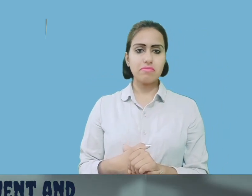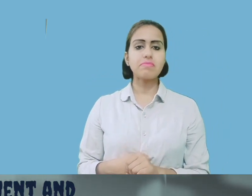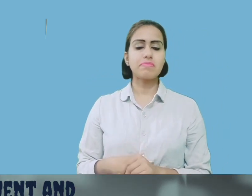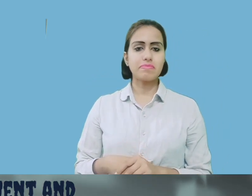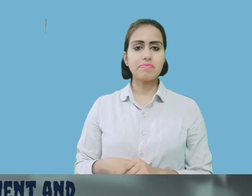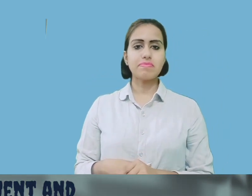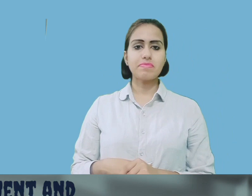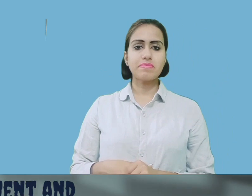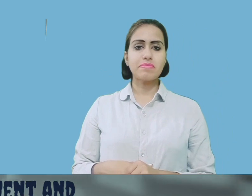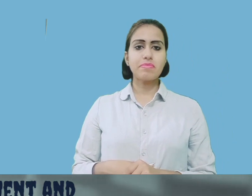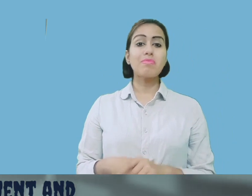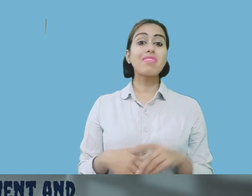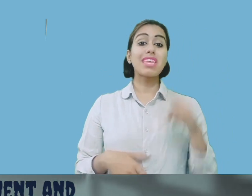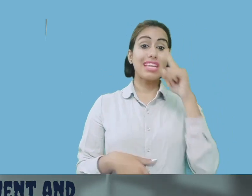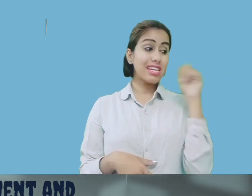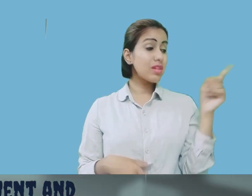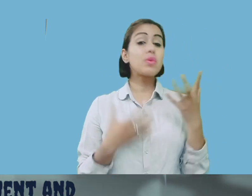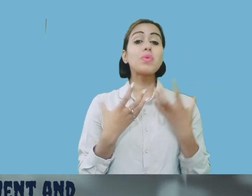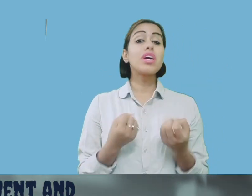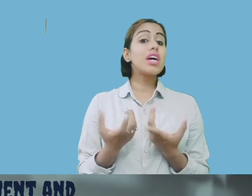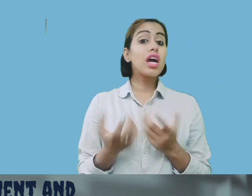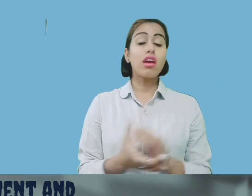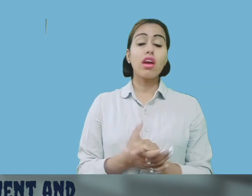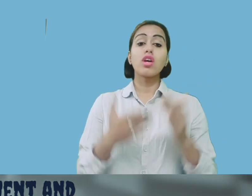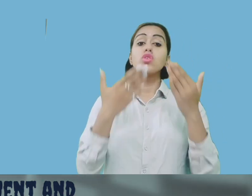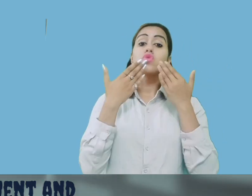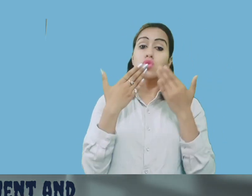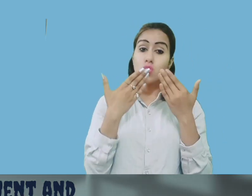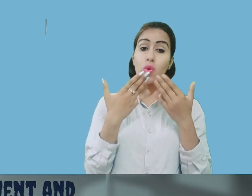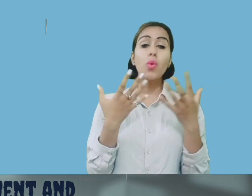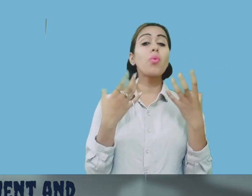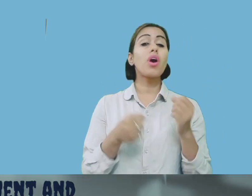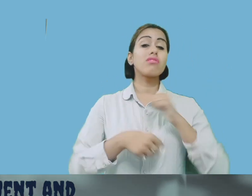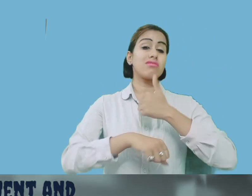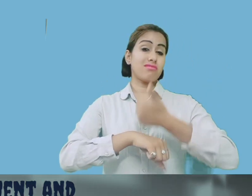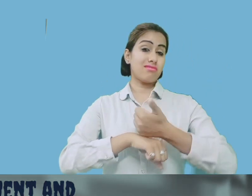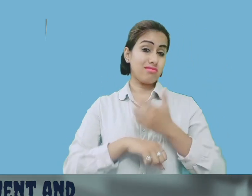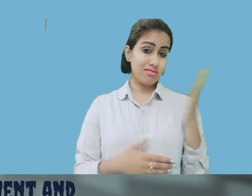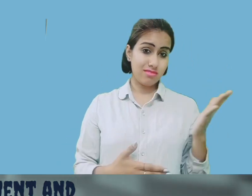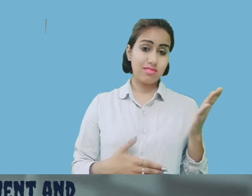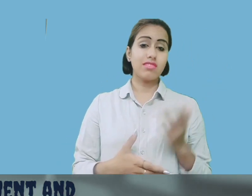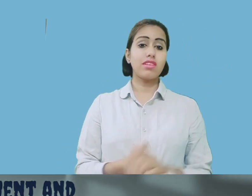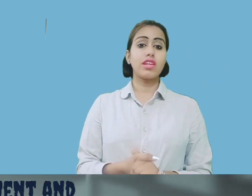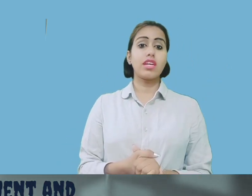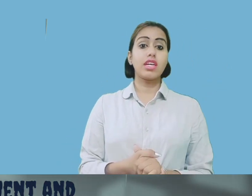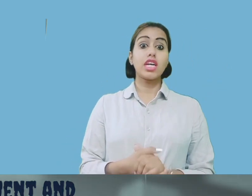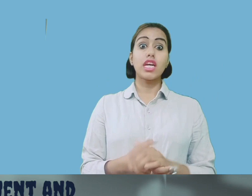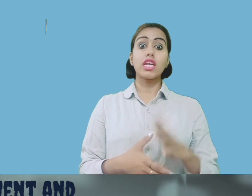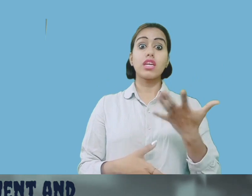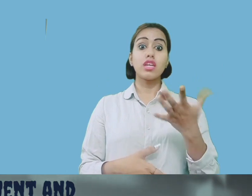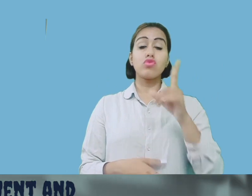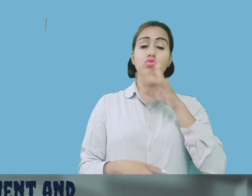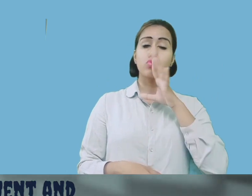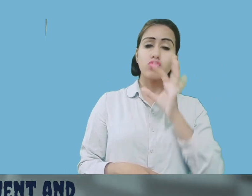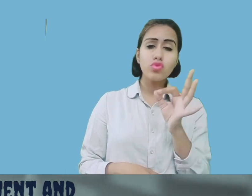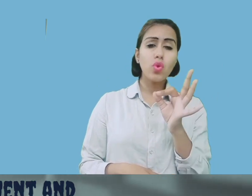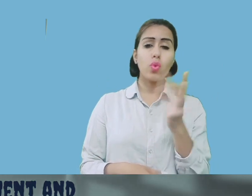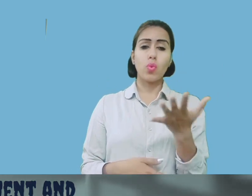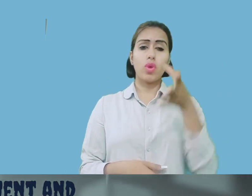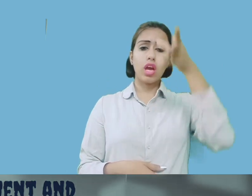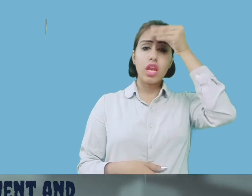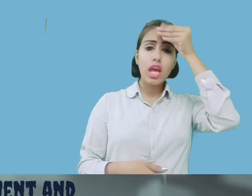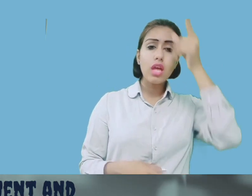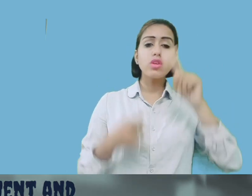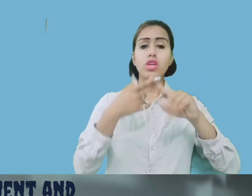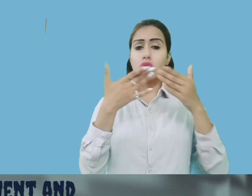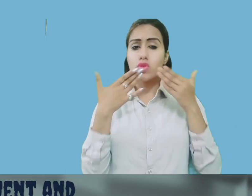हों उनके माध्यम से उनको शिक्षा दी जाए और वो बच्चे पूरी तरह से लाभान्वित हों। तो उस दिशा में इनको काम